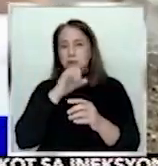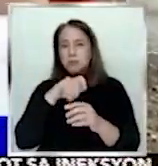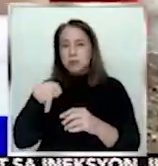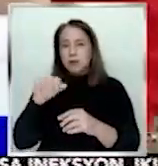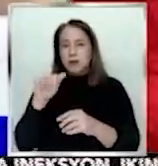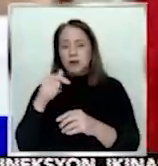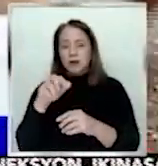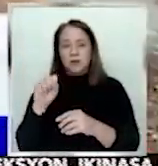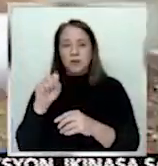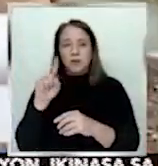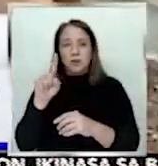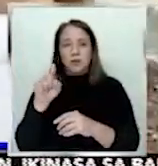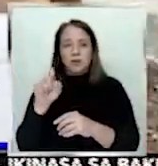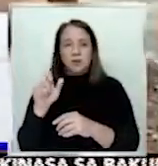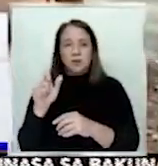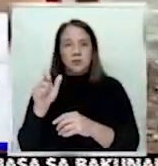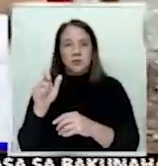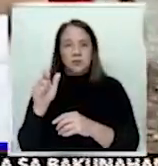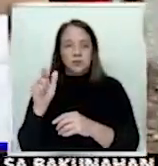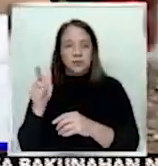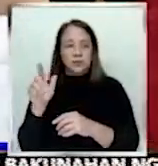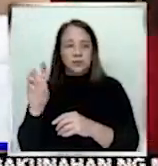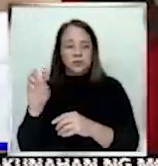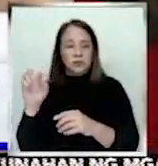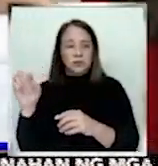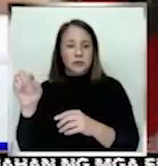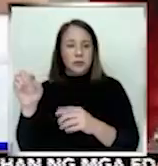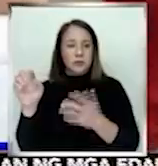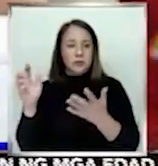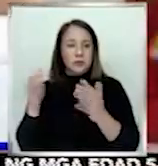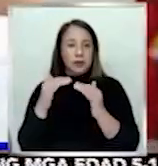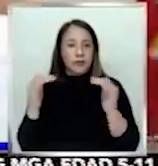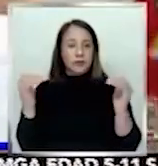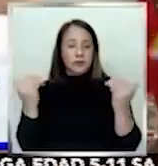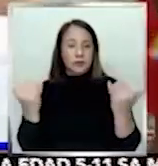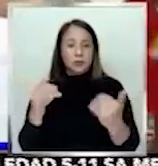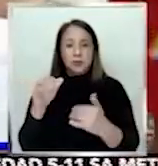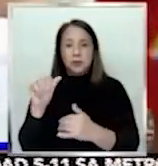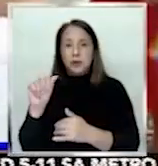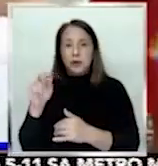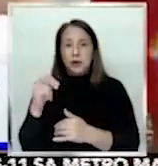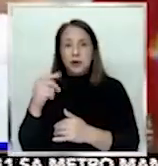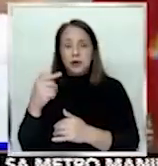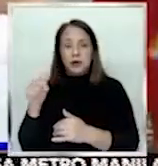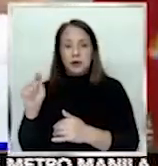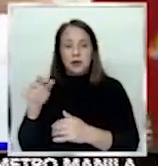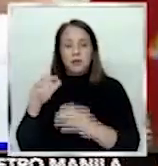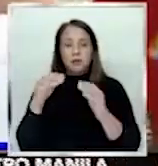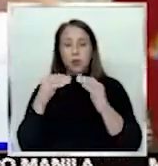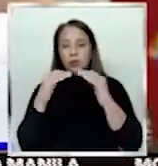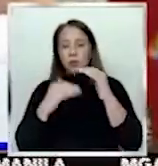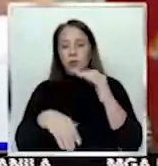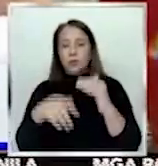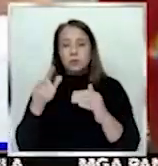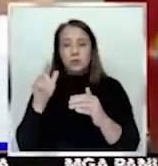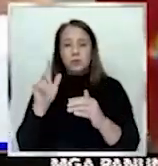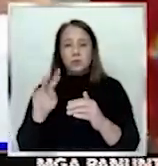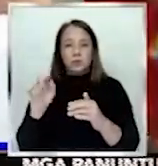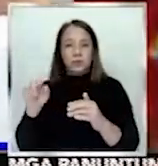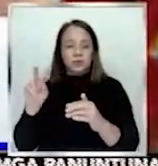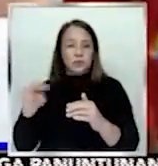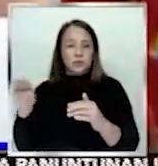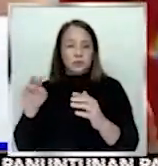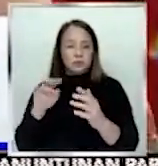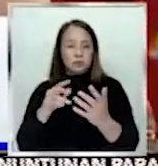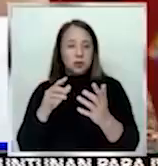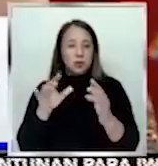196.29 meters ang water level sa Angat Dam ngayong araw. Mas mababa ng 0.22 meters kumpara kahapon. Kaya naman